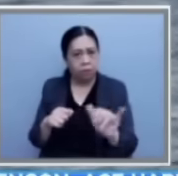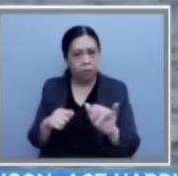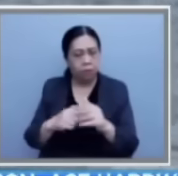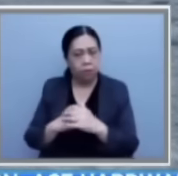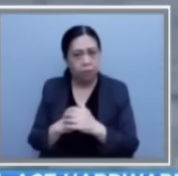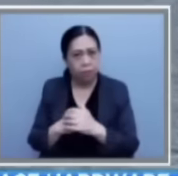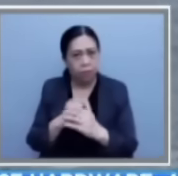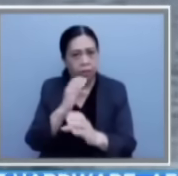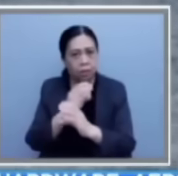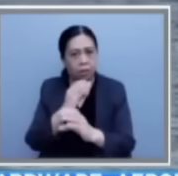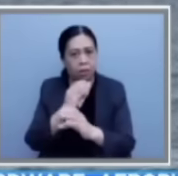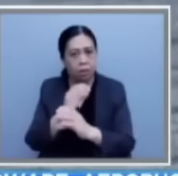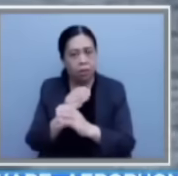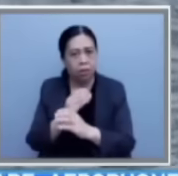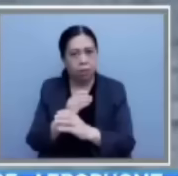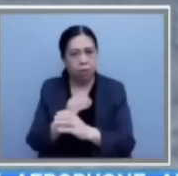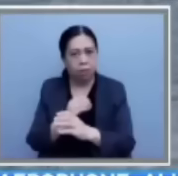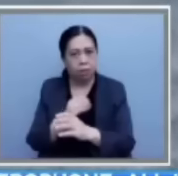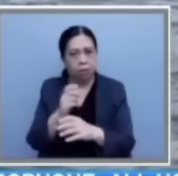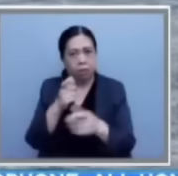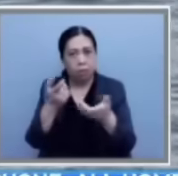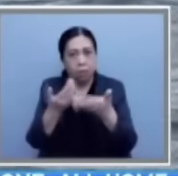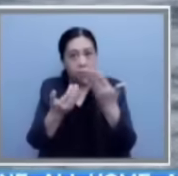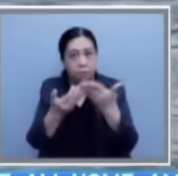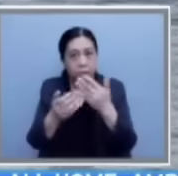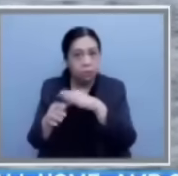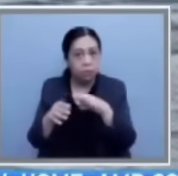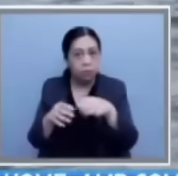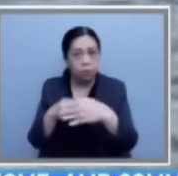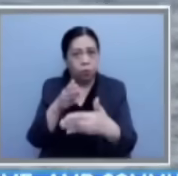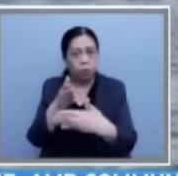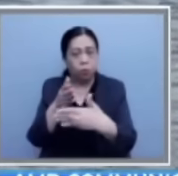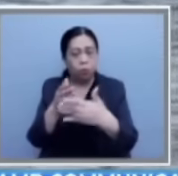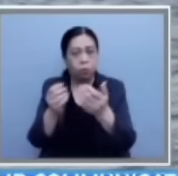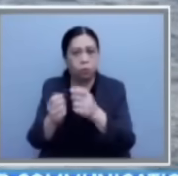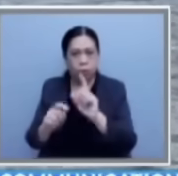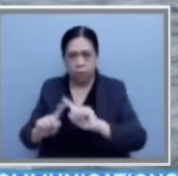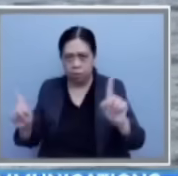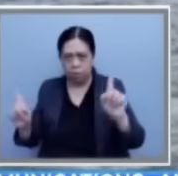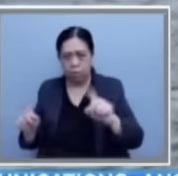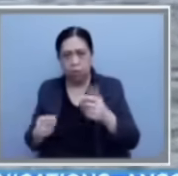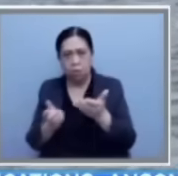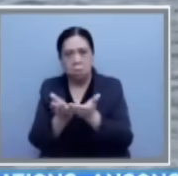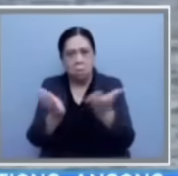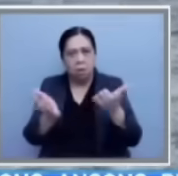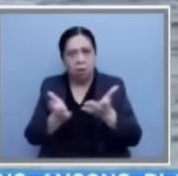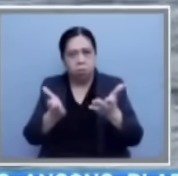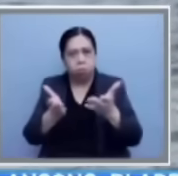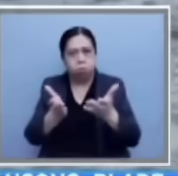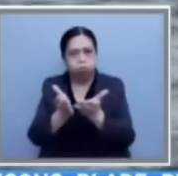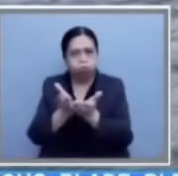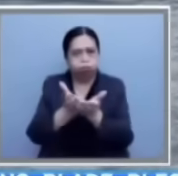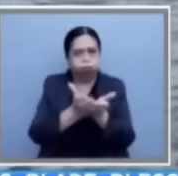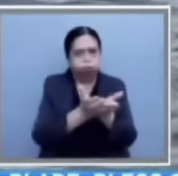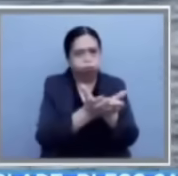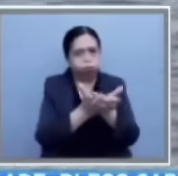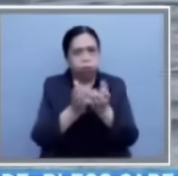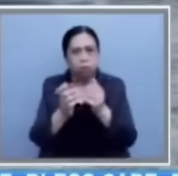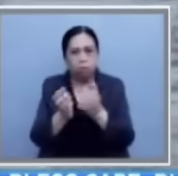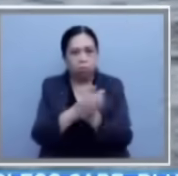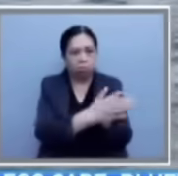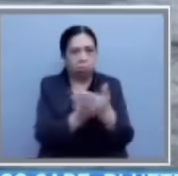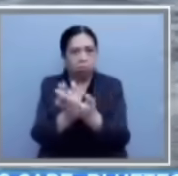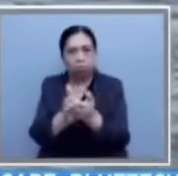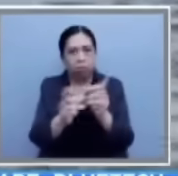kotse ang barko sa dagat habang naglalayag eh may napakalaki ng mask niyan at yung momentum hindi mo kaagad-agad